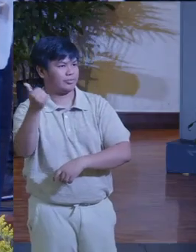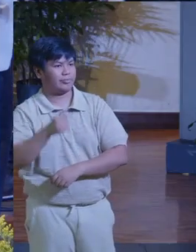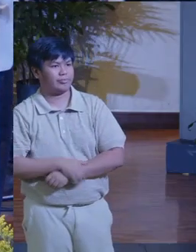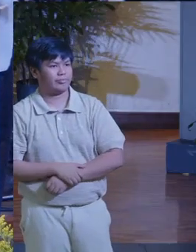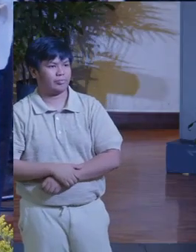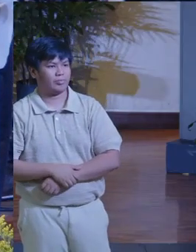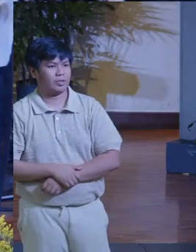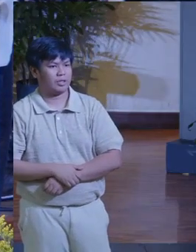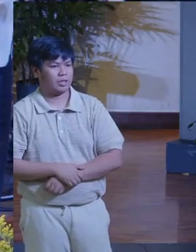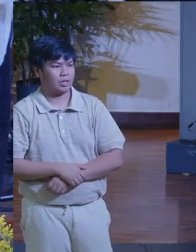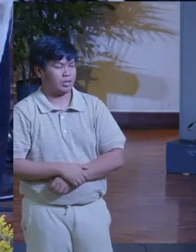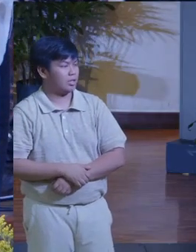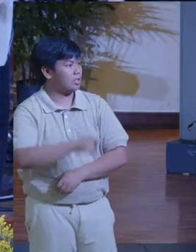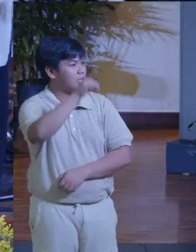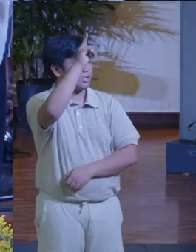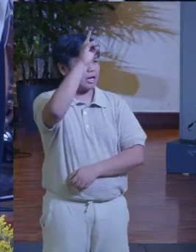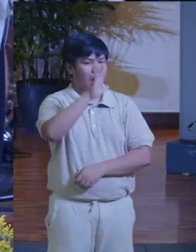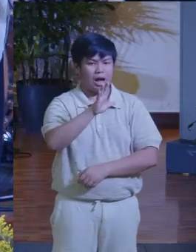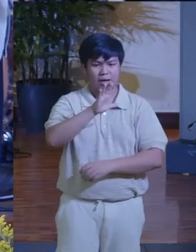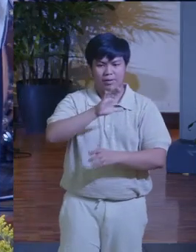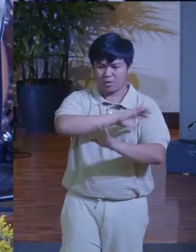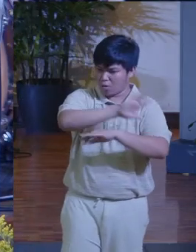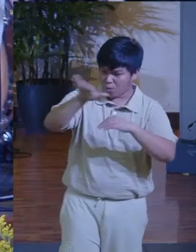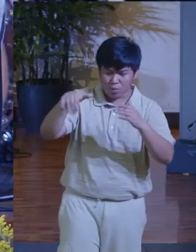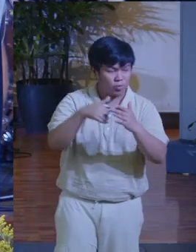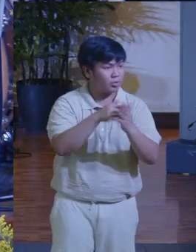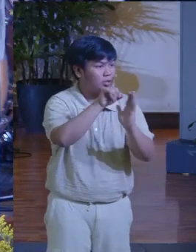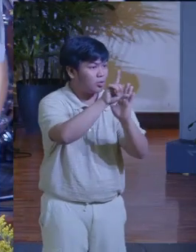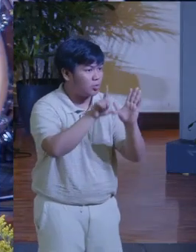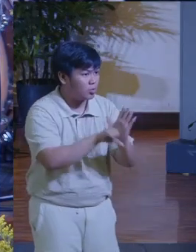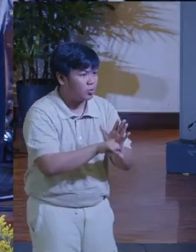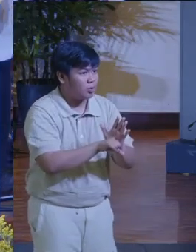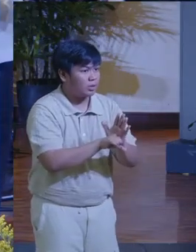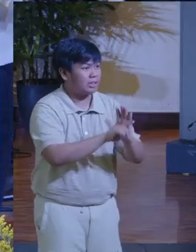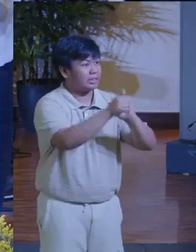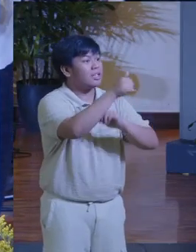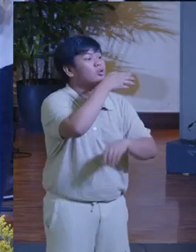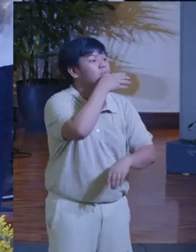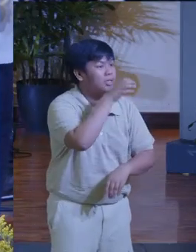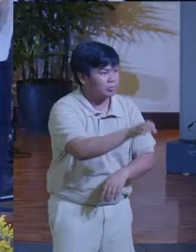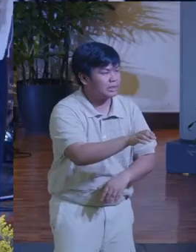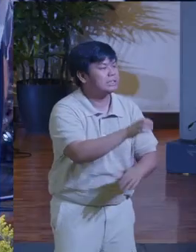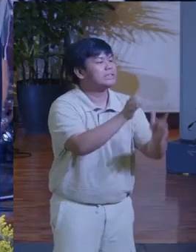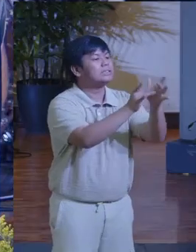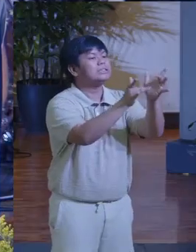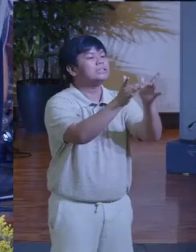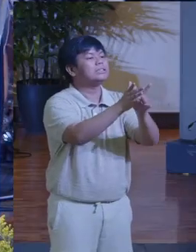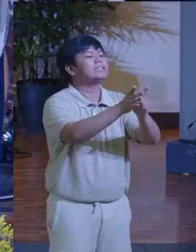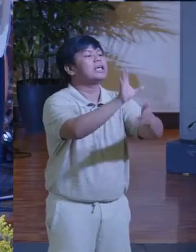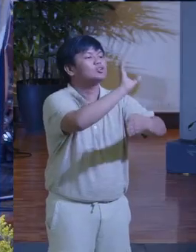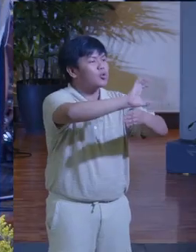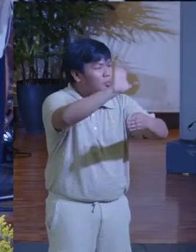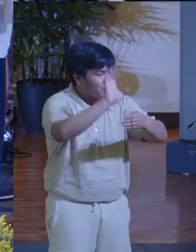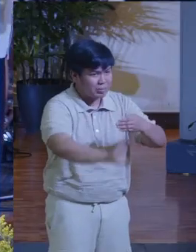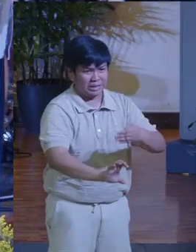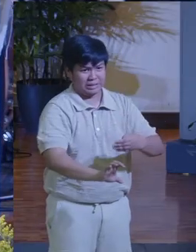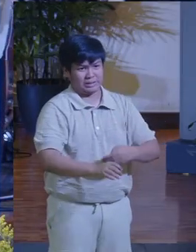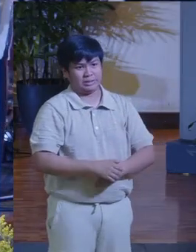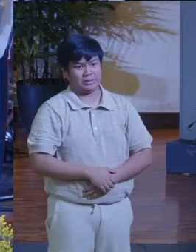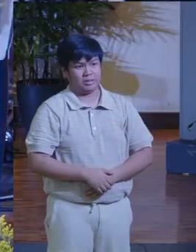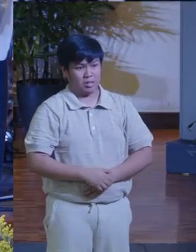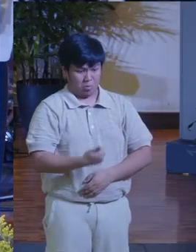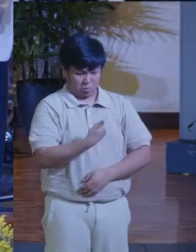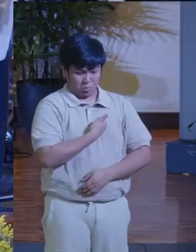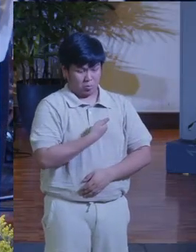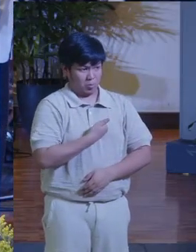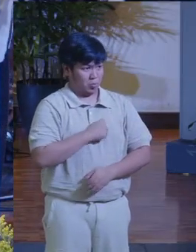Ito ay ganap na pagtupad niya ng lahat ng hinihingi ng batas. Yan ang basis ng ating justification. Hindi sarili nating